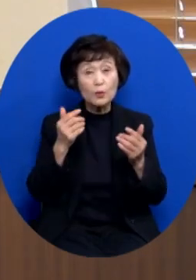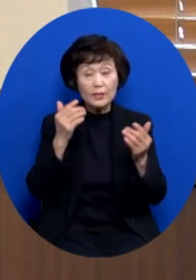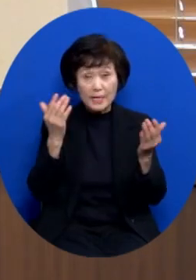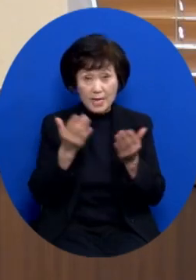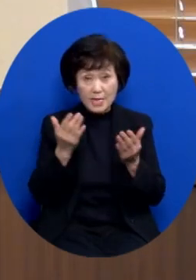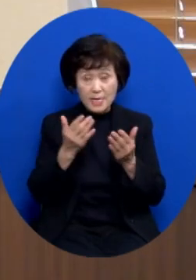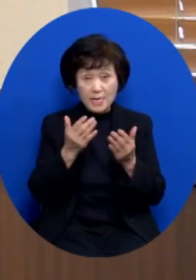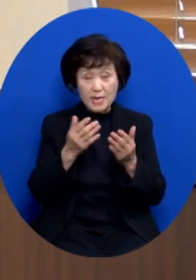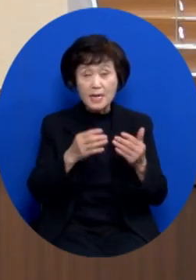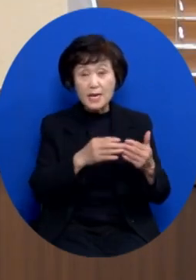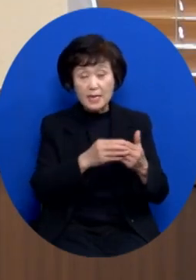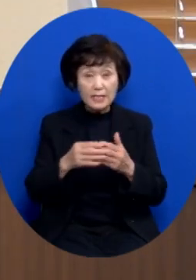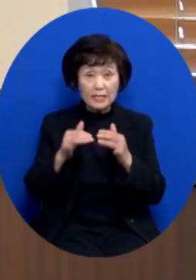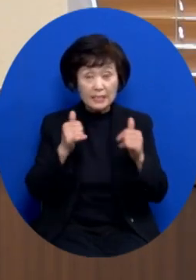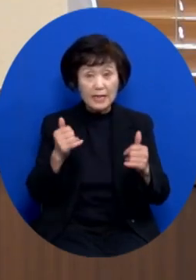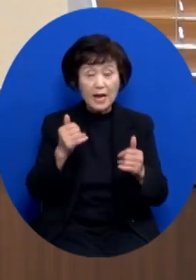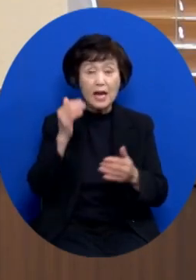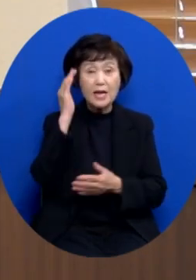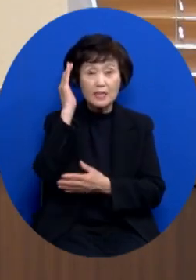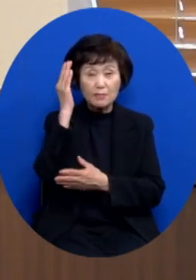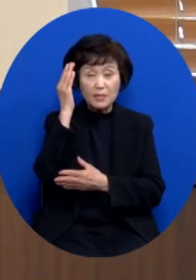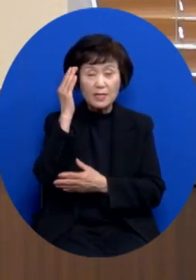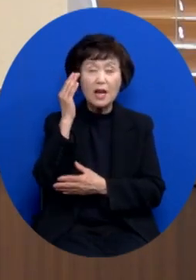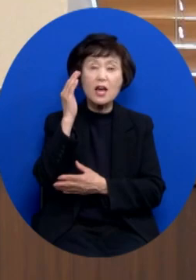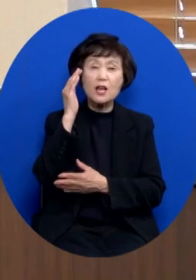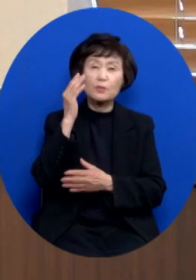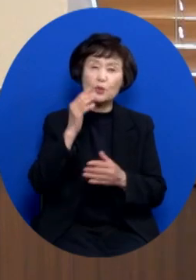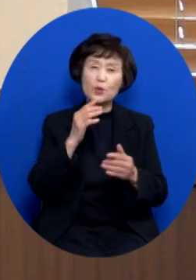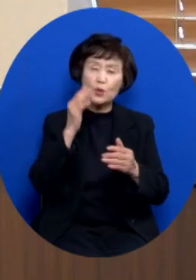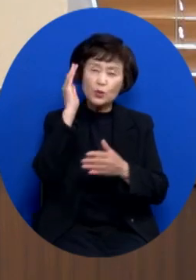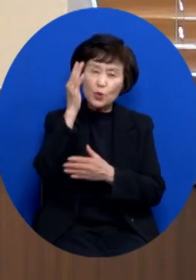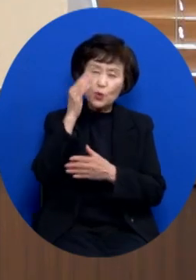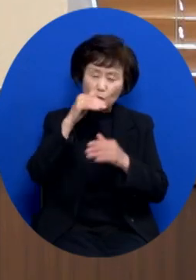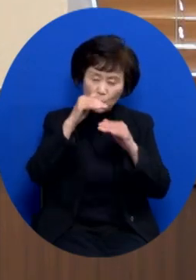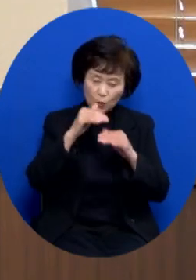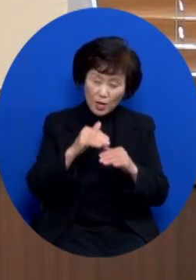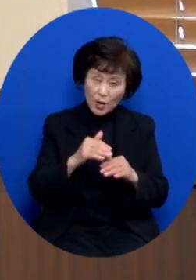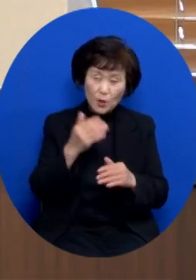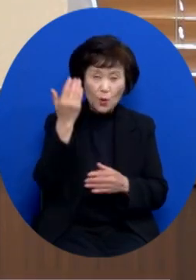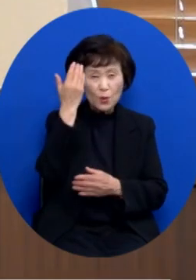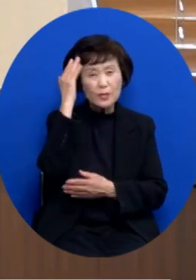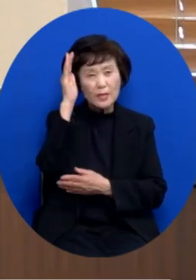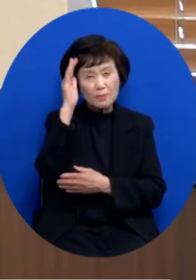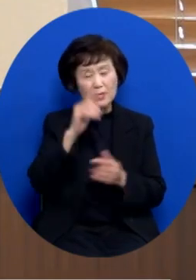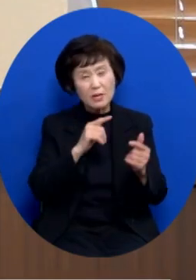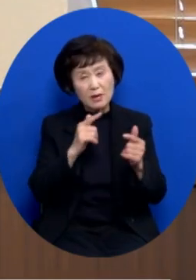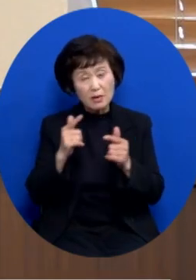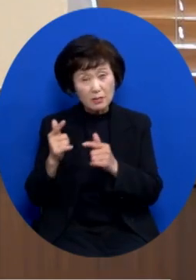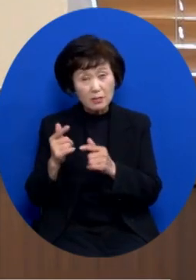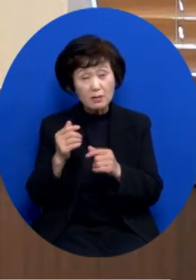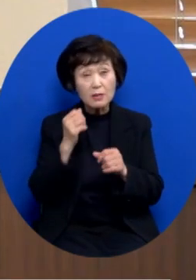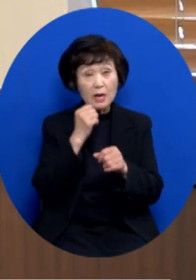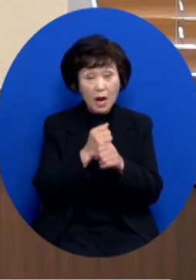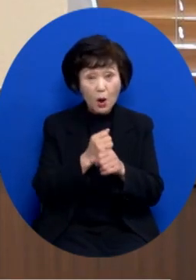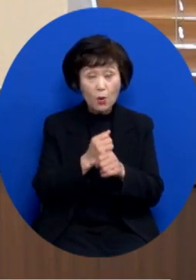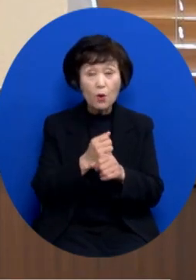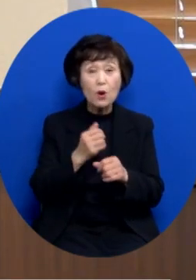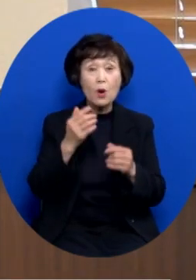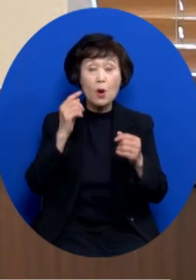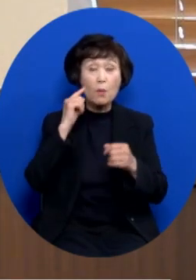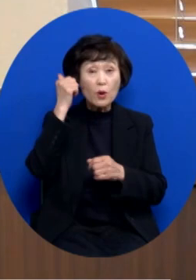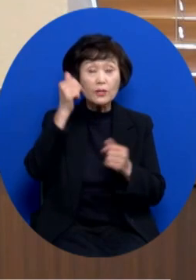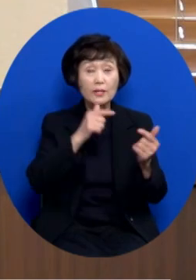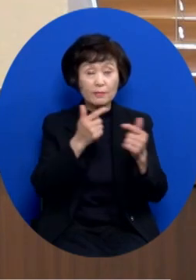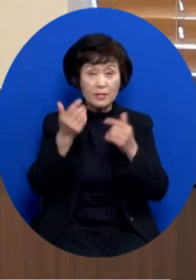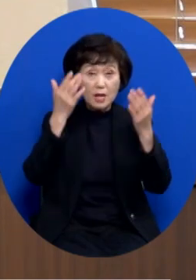세미나, 설교 세미나 이런 것들을 많이 열어주고 목사님들이 학교와 관련을 맺고